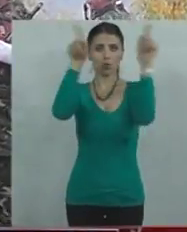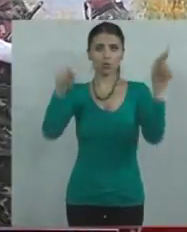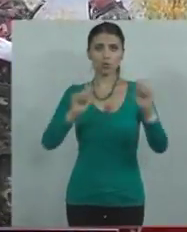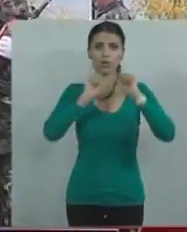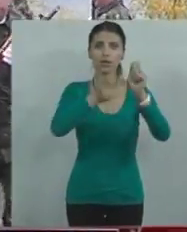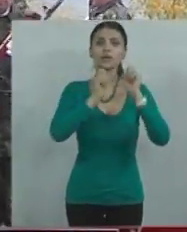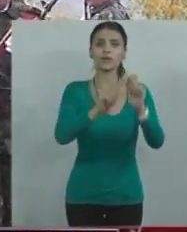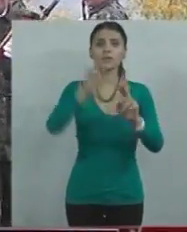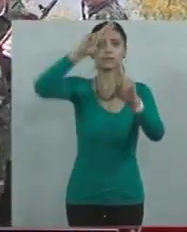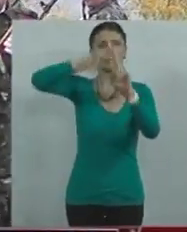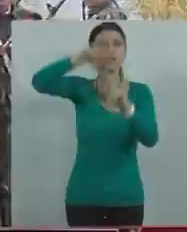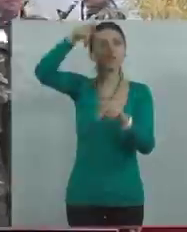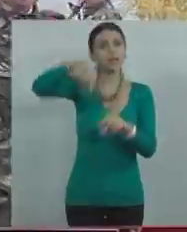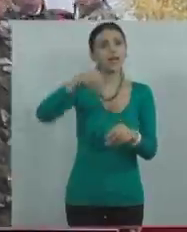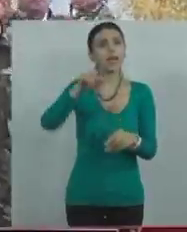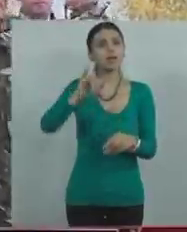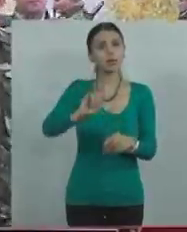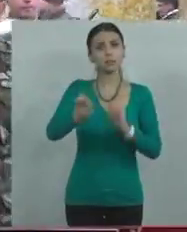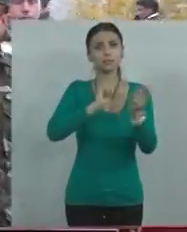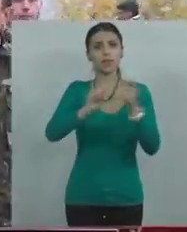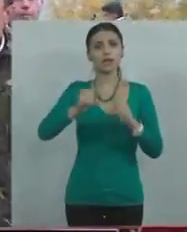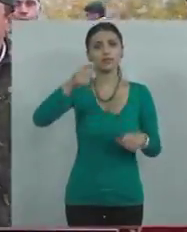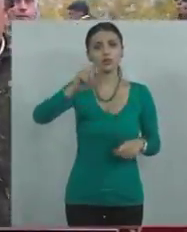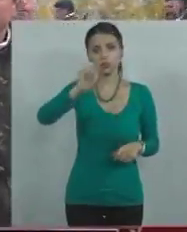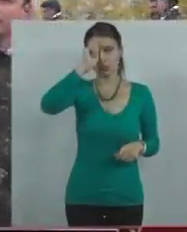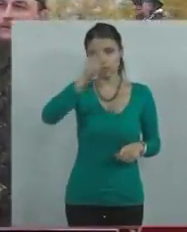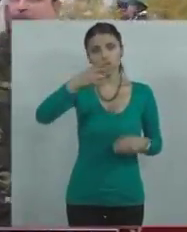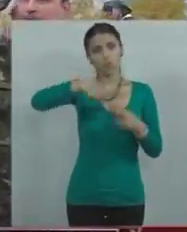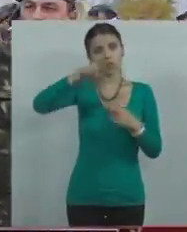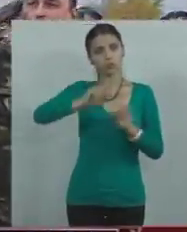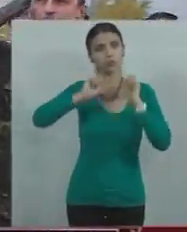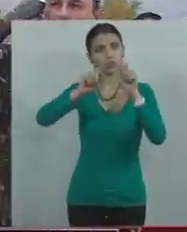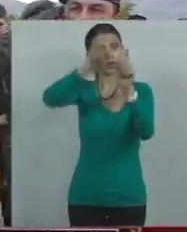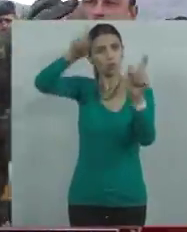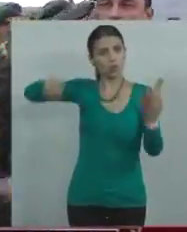coroane și gerbe de flori la Monumentul Eroilor din Piața Jurământului și vor continua cu